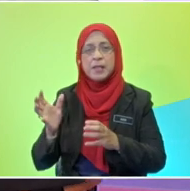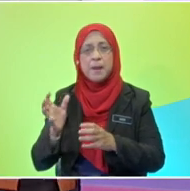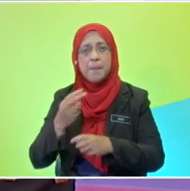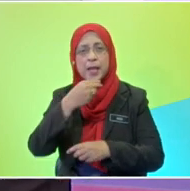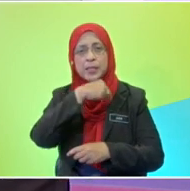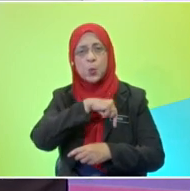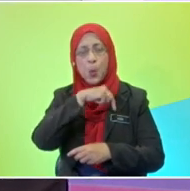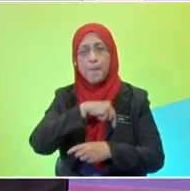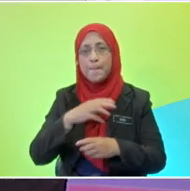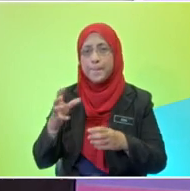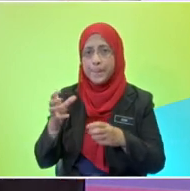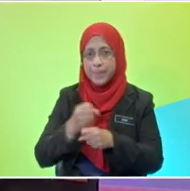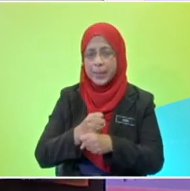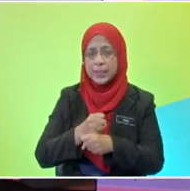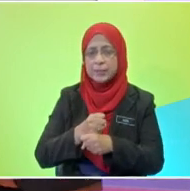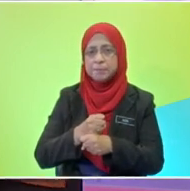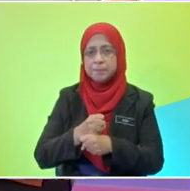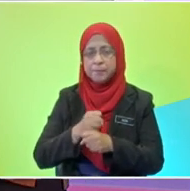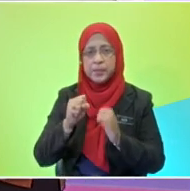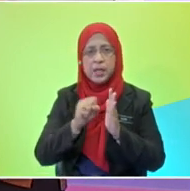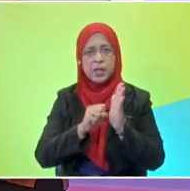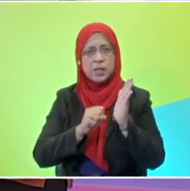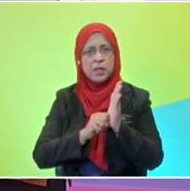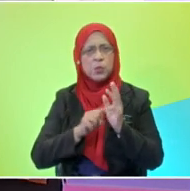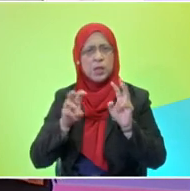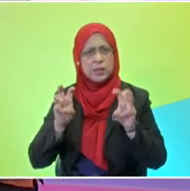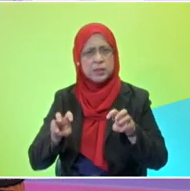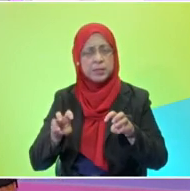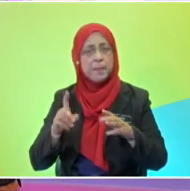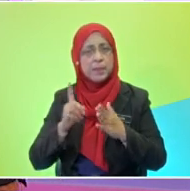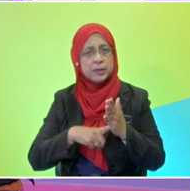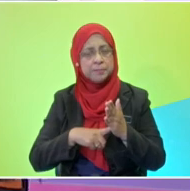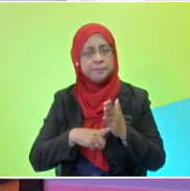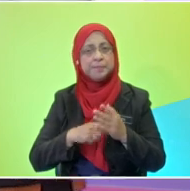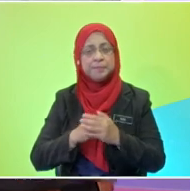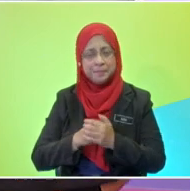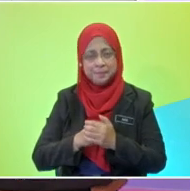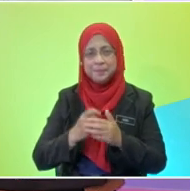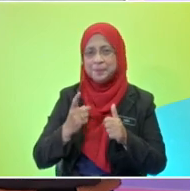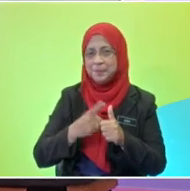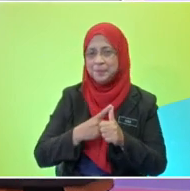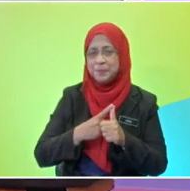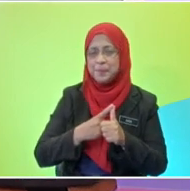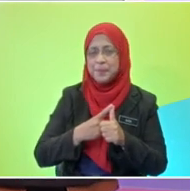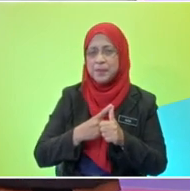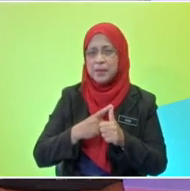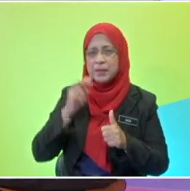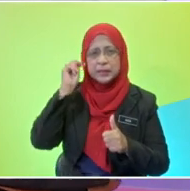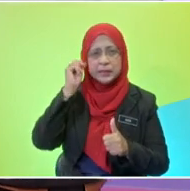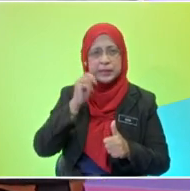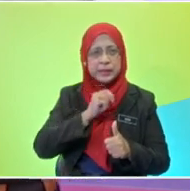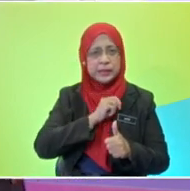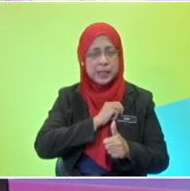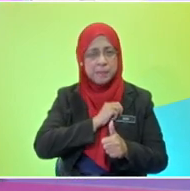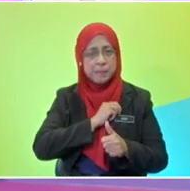dapat Oke jadi kita tengok syarat wajib mestilah ada syarat keluarkan zakat pendapatan nih ya yang pertama niat menjalankan